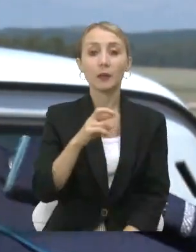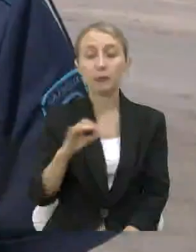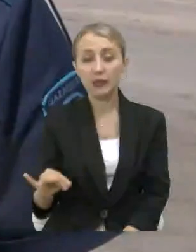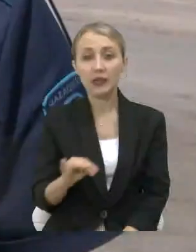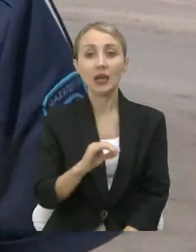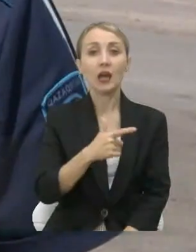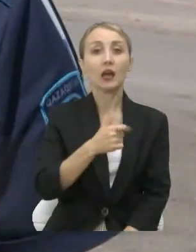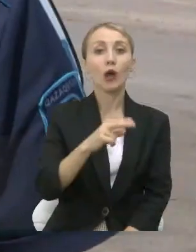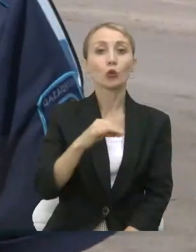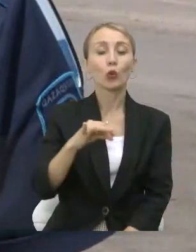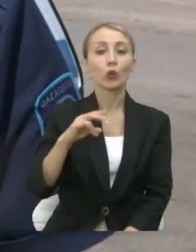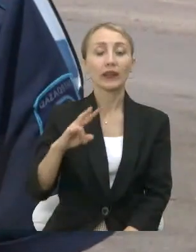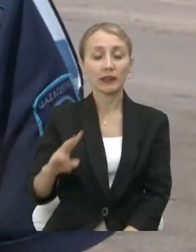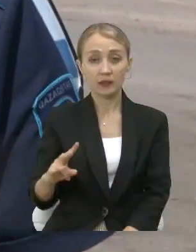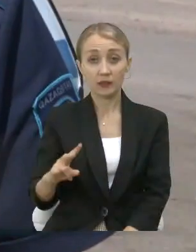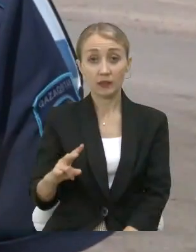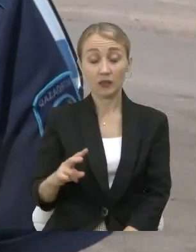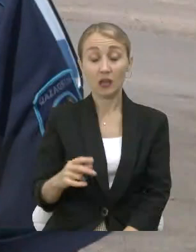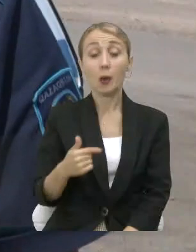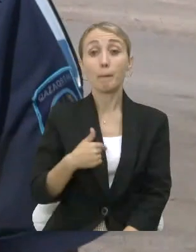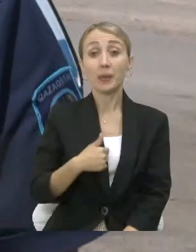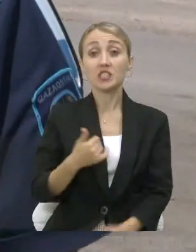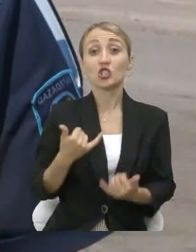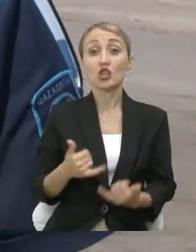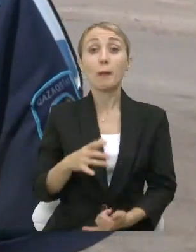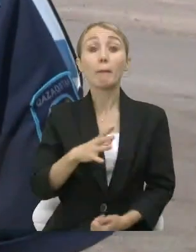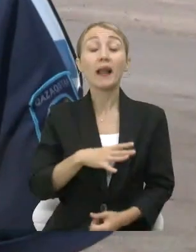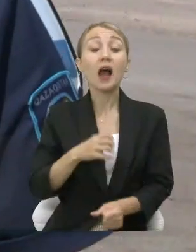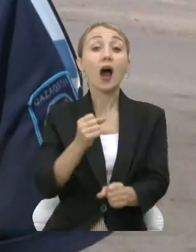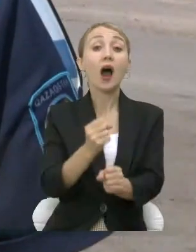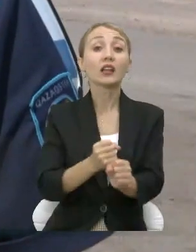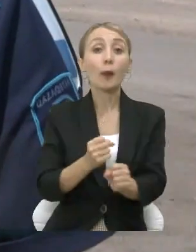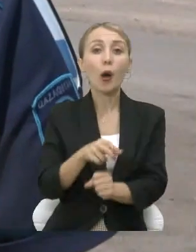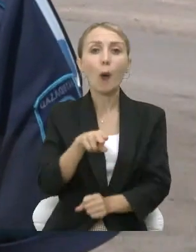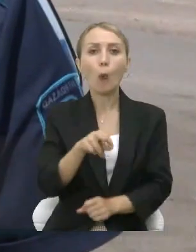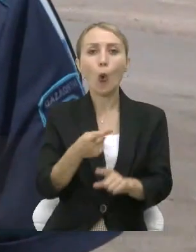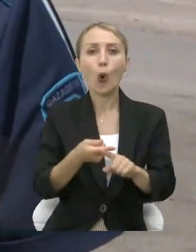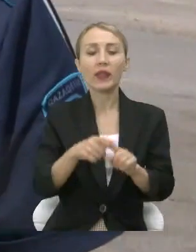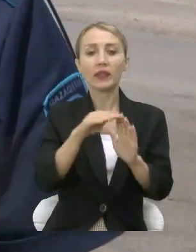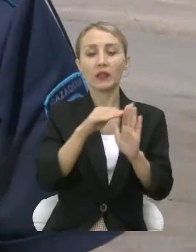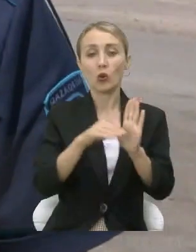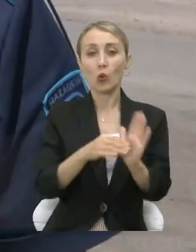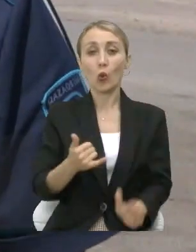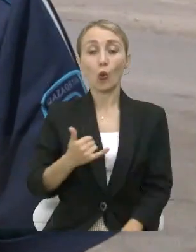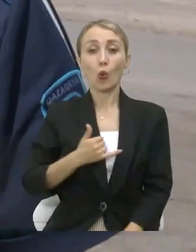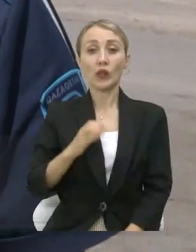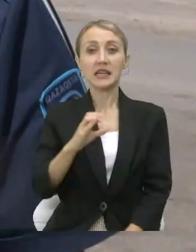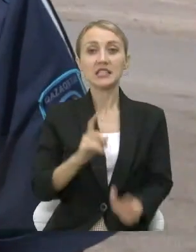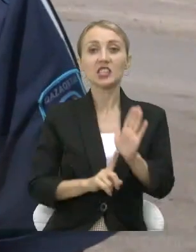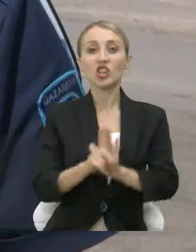сельский округ. По делам Каум сейчас вот сколько отрабатывали, и статистика у нас сейчас с начала